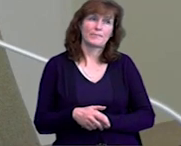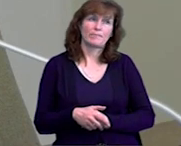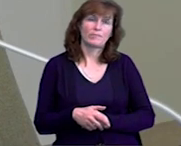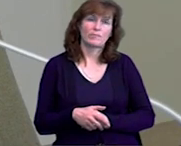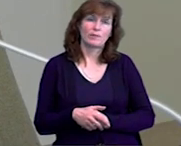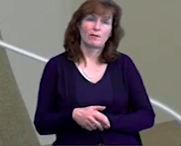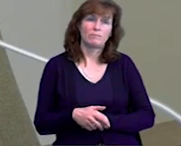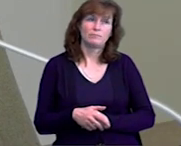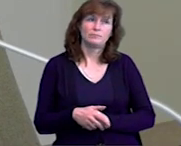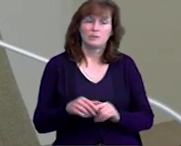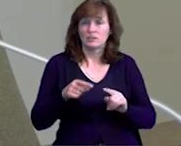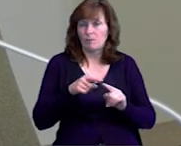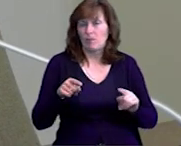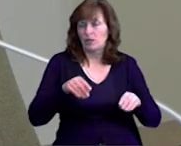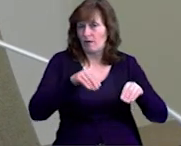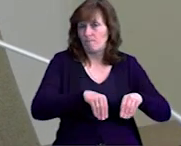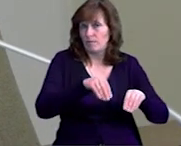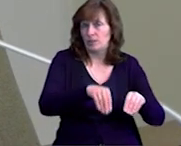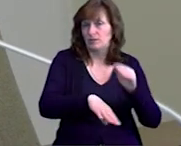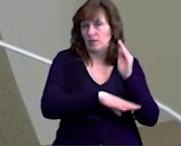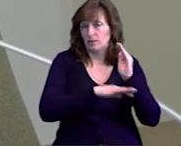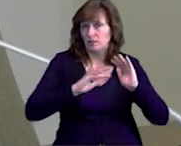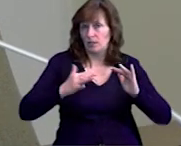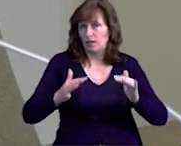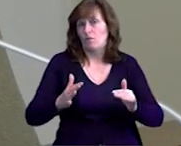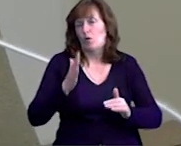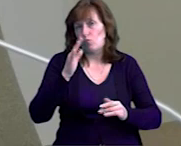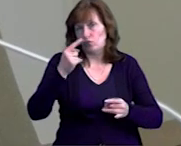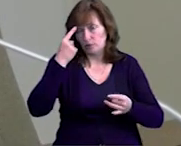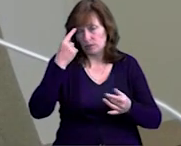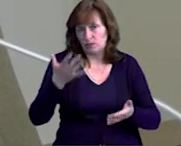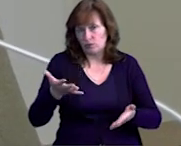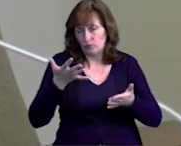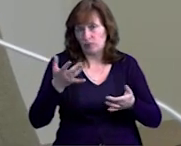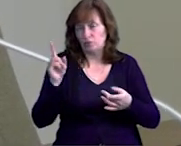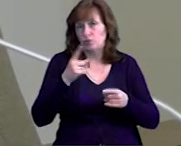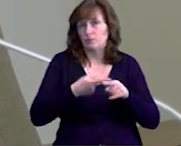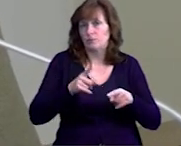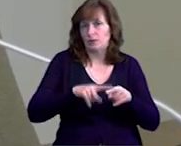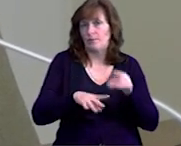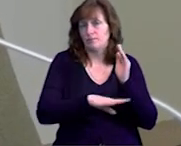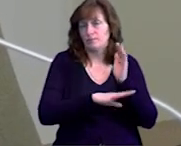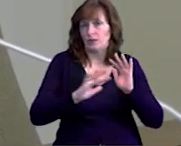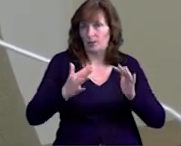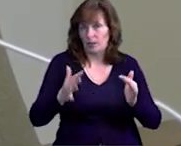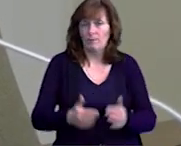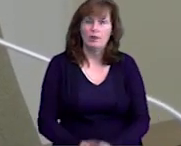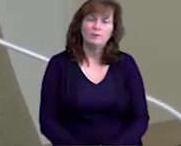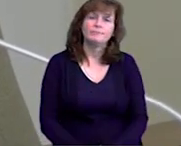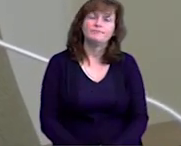які, ну, з моменту висадки там за декілька місяців буде зрозуміло, що це за дерева, що з них буде.